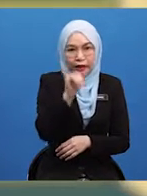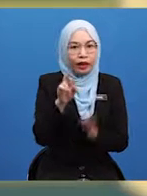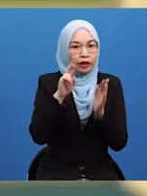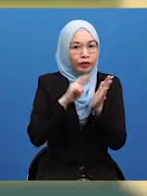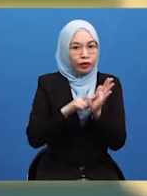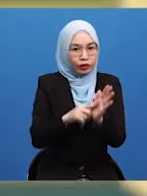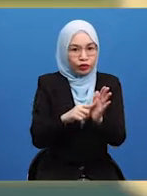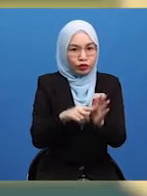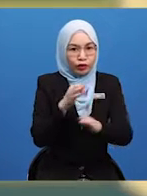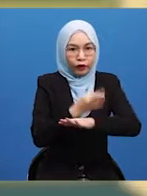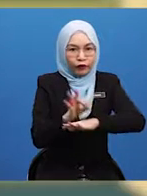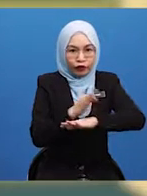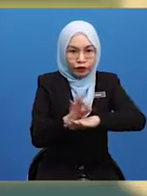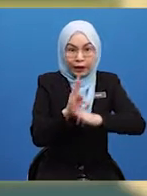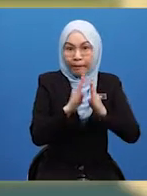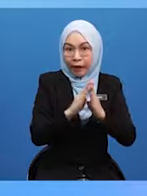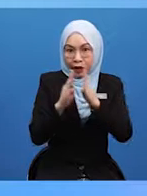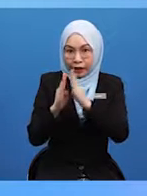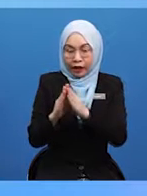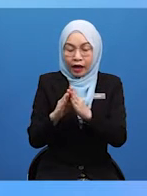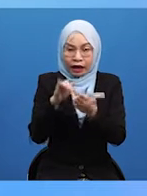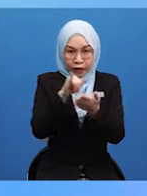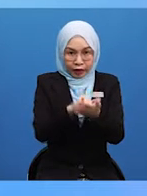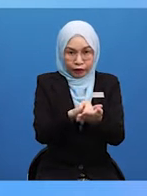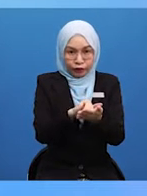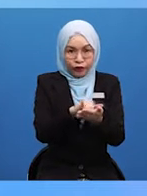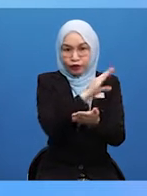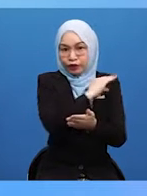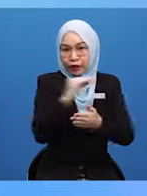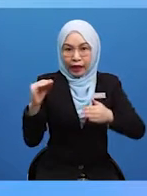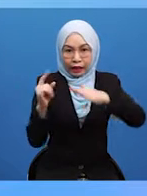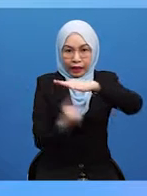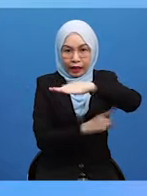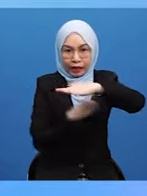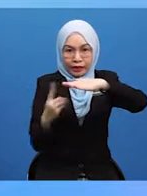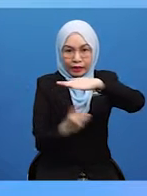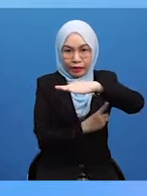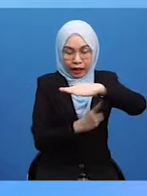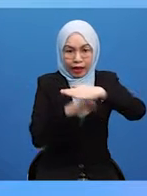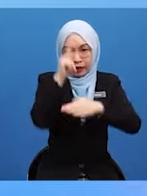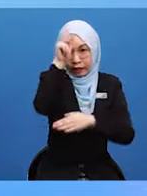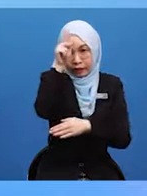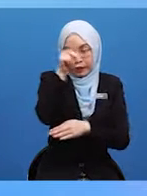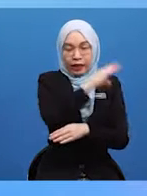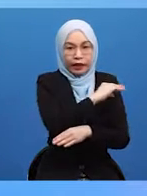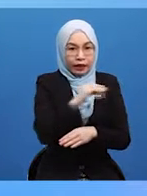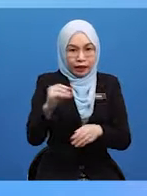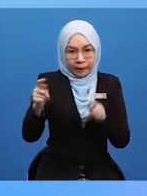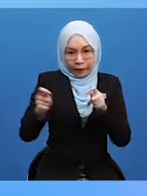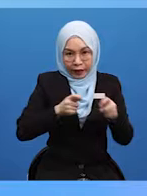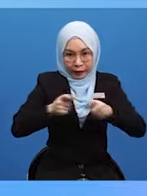kepada fungsi bandar berkaitan dengan dasar kerajaan dan pentadbiran.